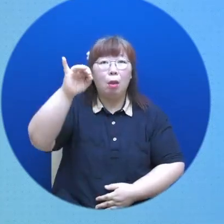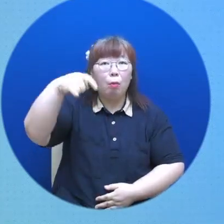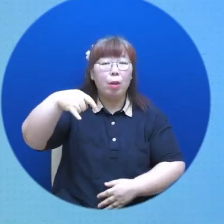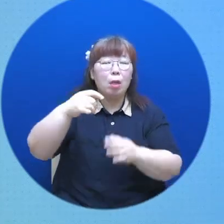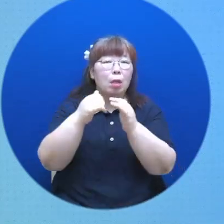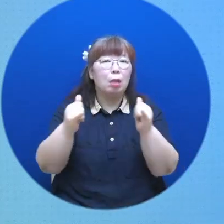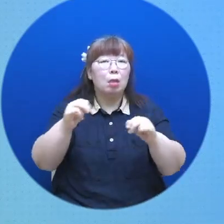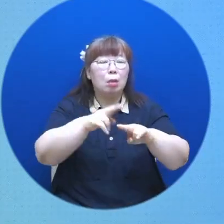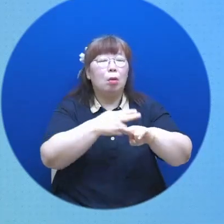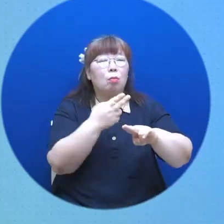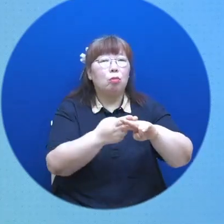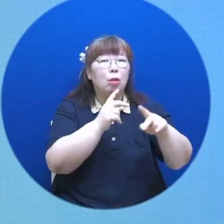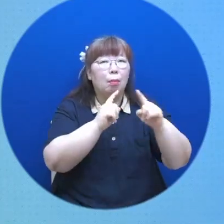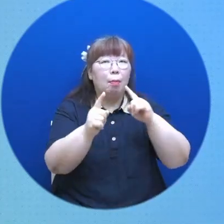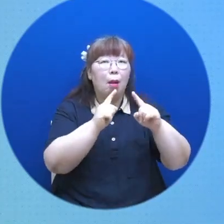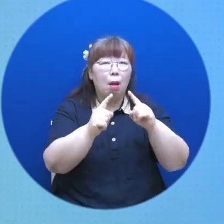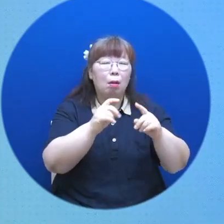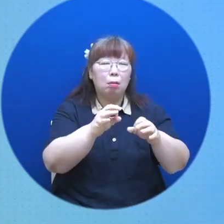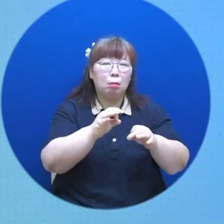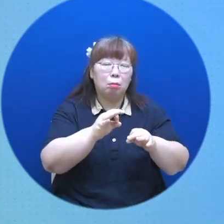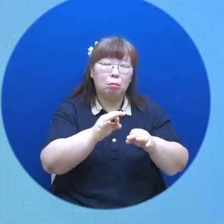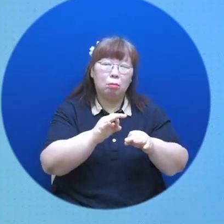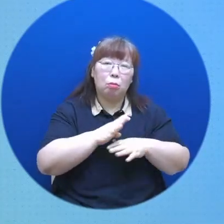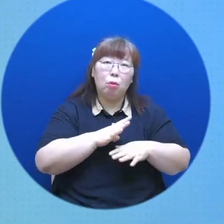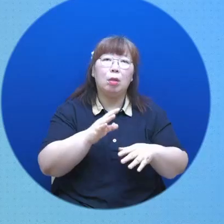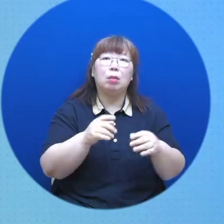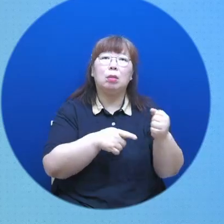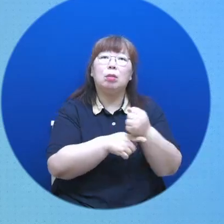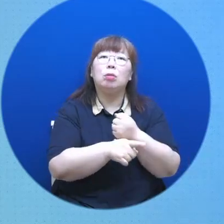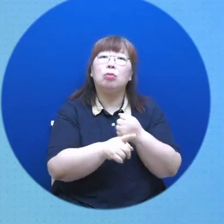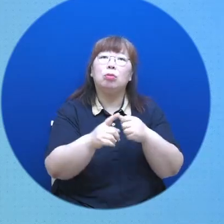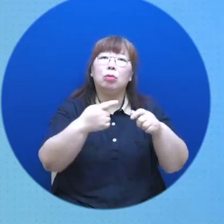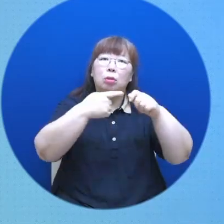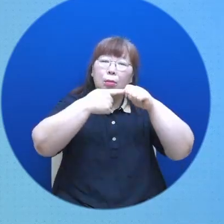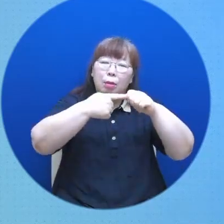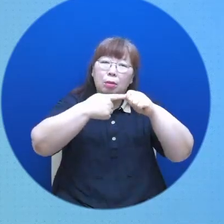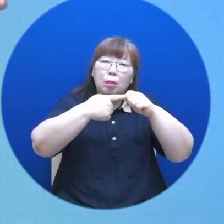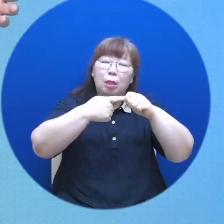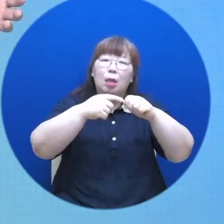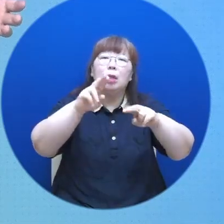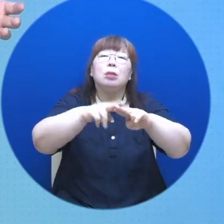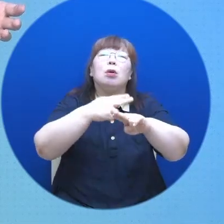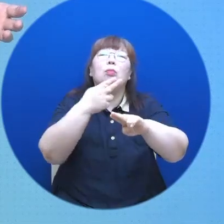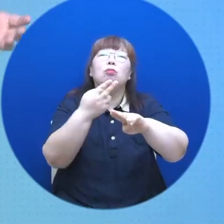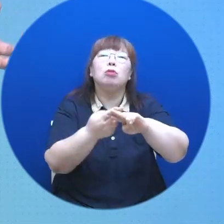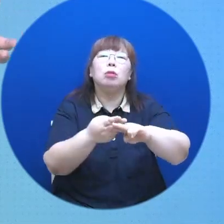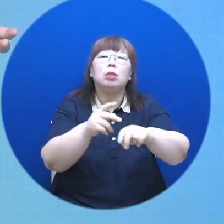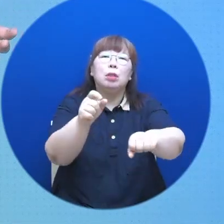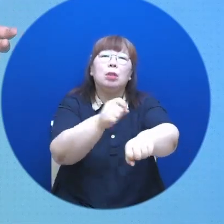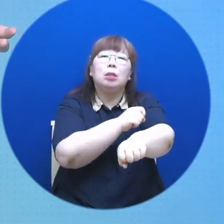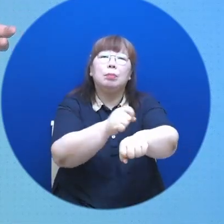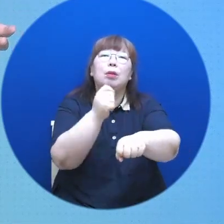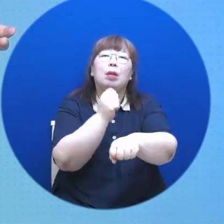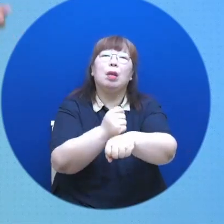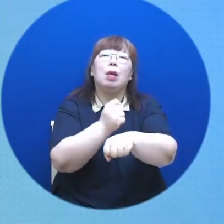말에 놀랐을 첫 번째 이유는 선물은 특별해야 하기